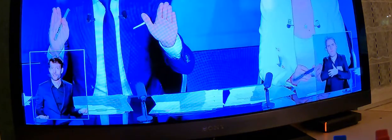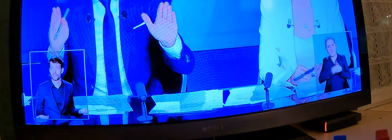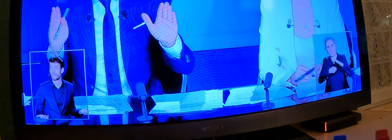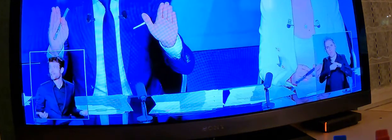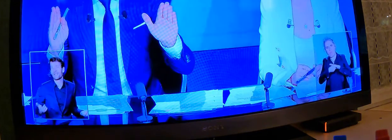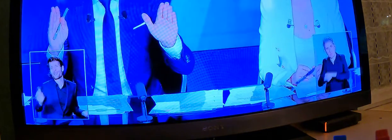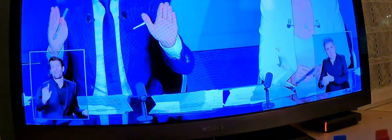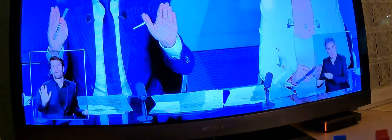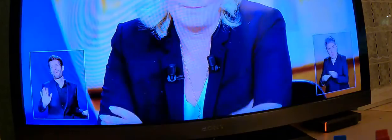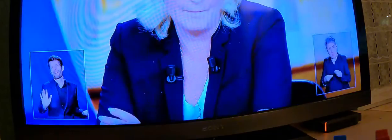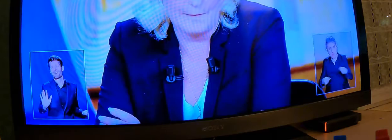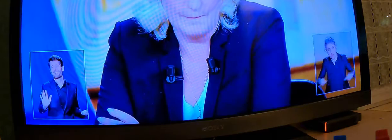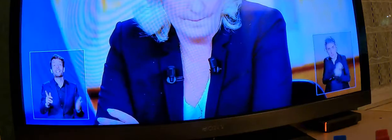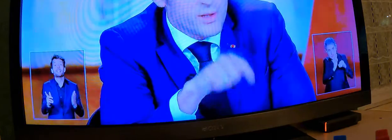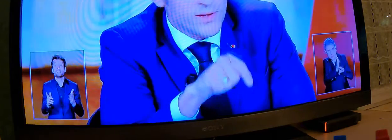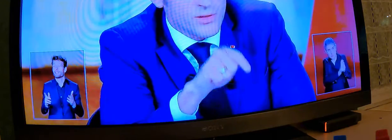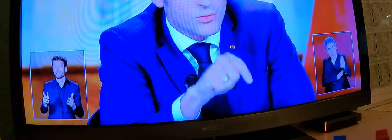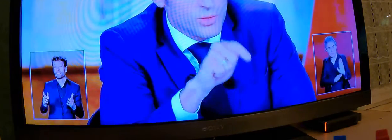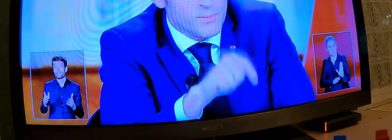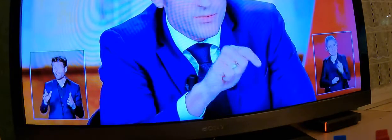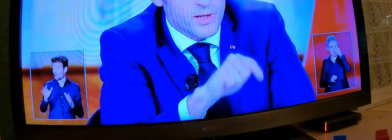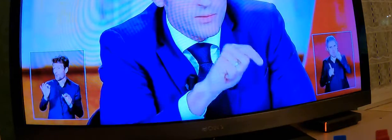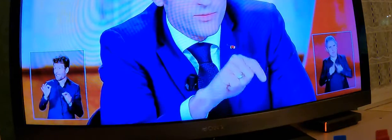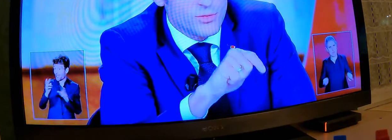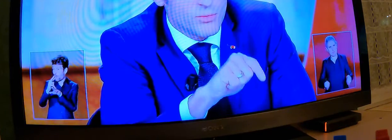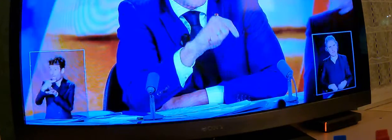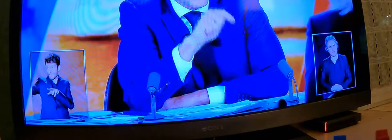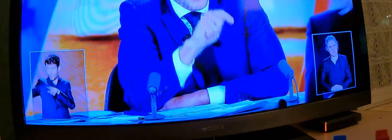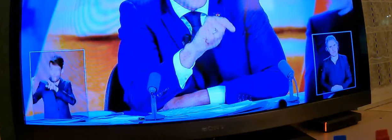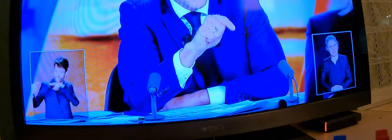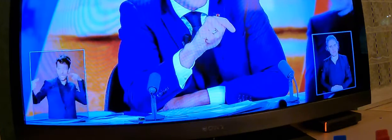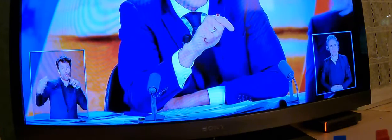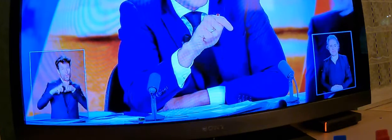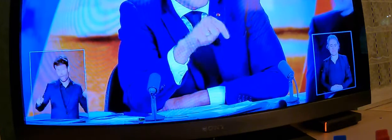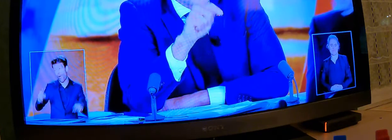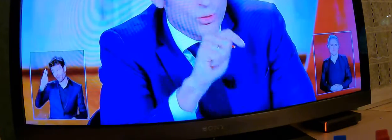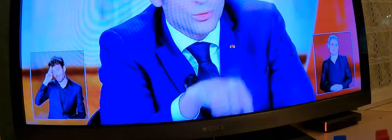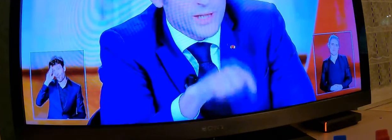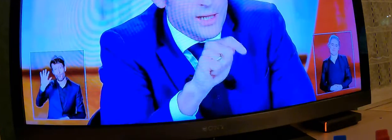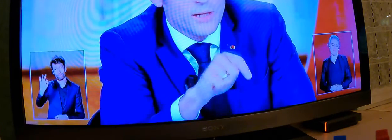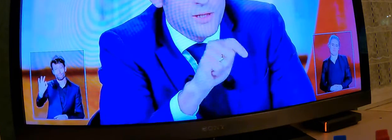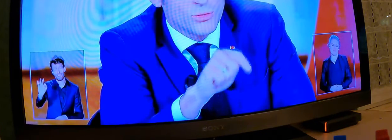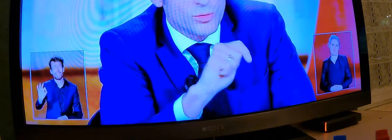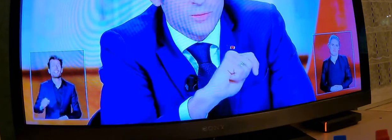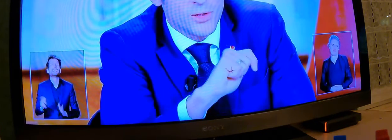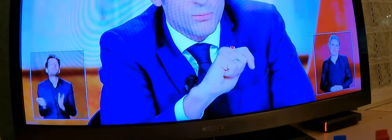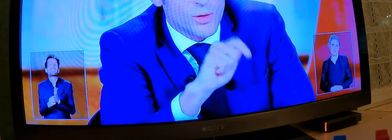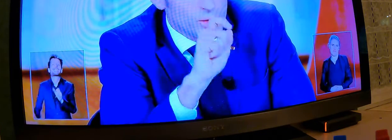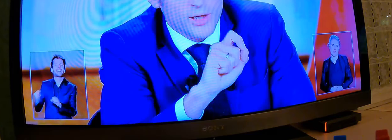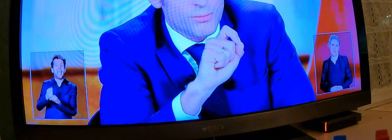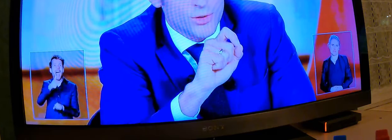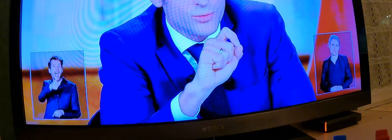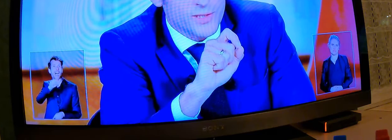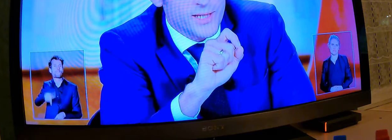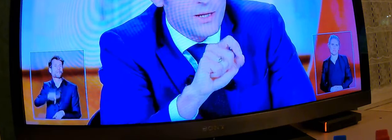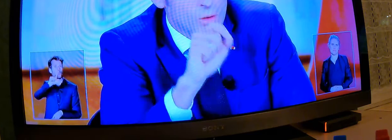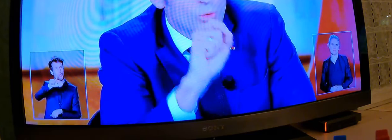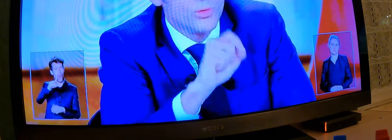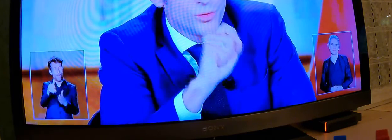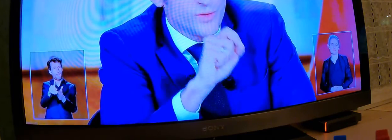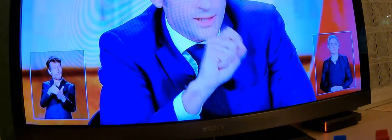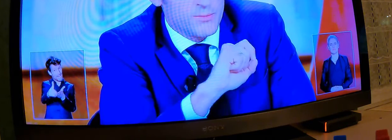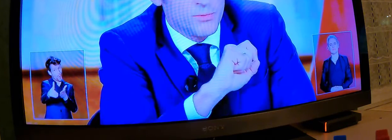Ça permet l'attractivité. Ben, moi, quand on crée l'emploi, oui, vous avez raison de ne pas avoir la même vision que moi, et de bien le dire. Parce que quand on crée 1 200 000 emplois, qu'on crée de l'emploi